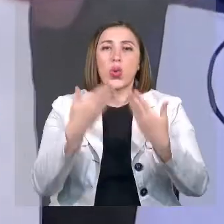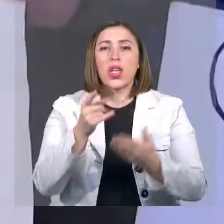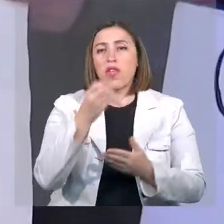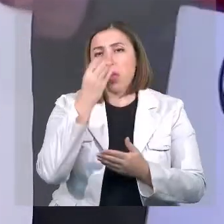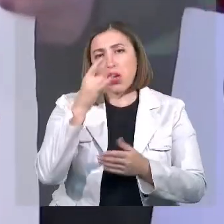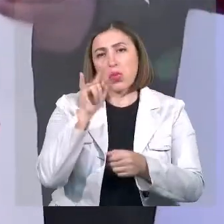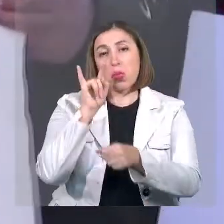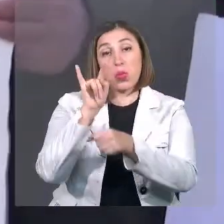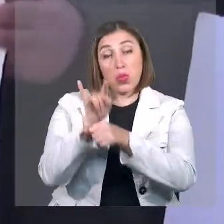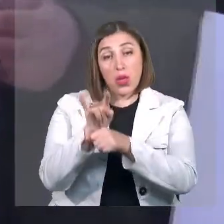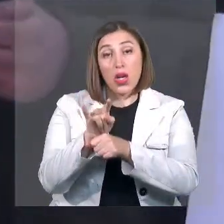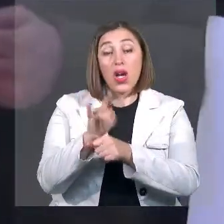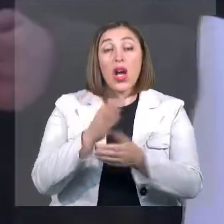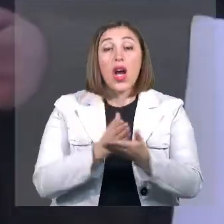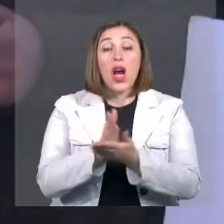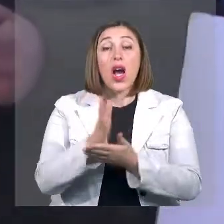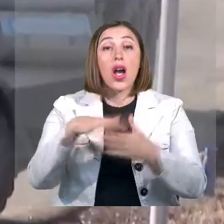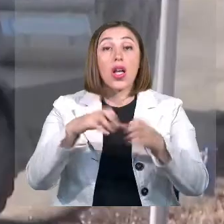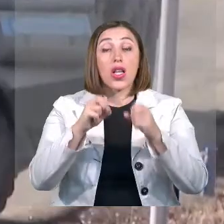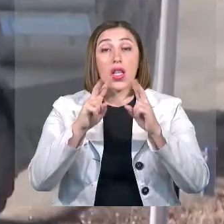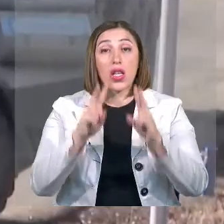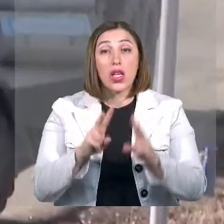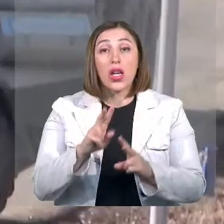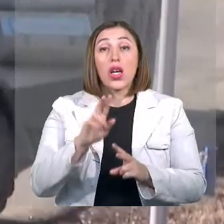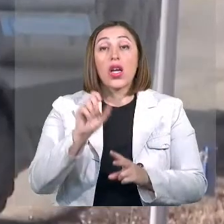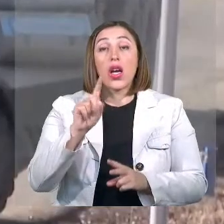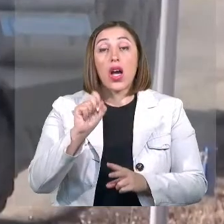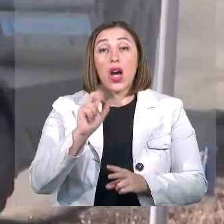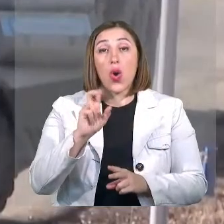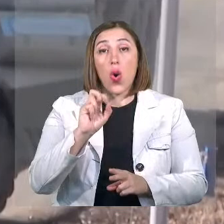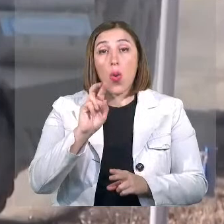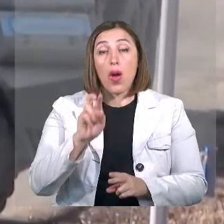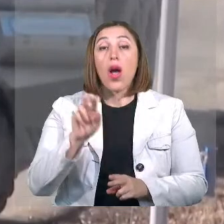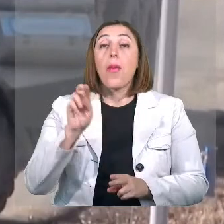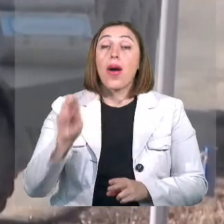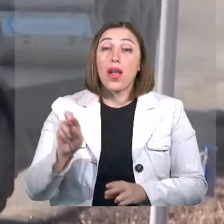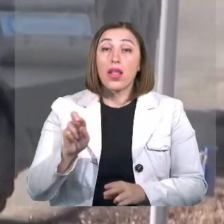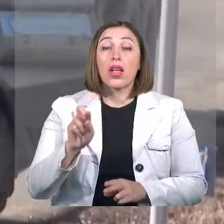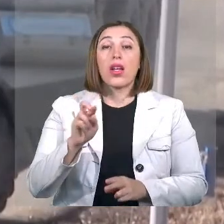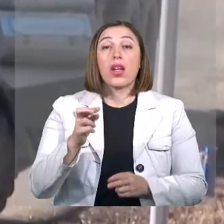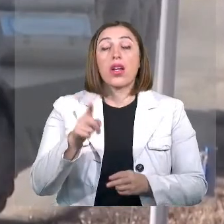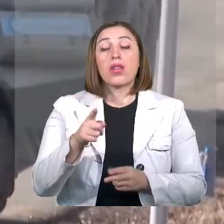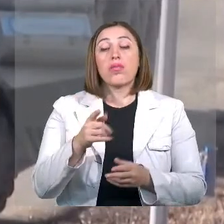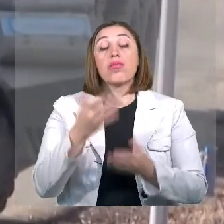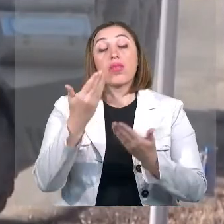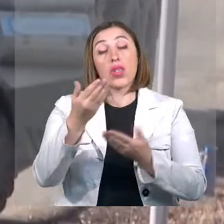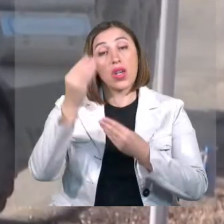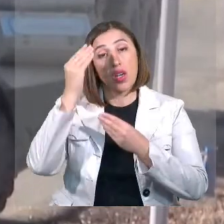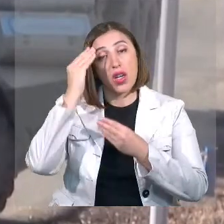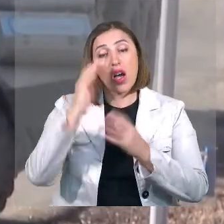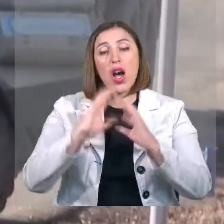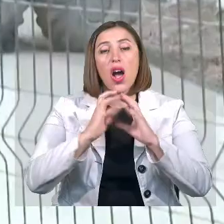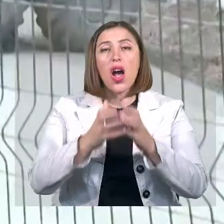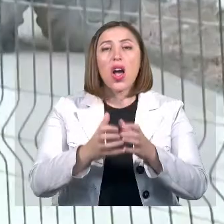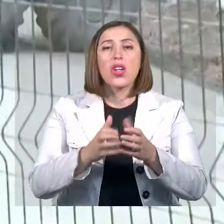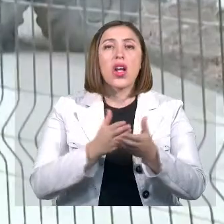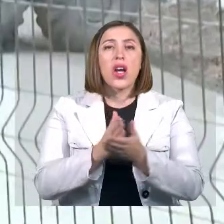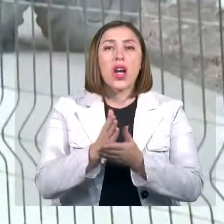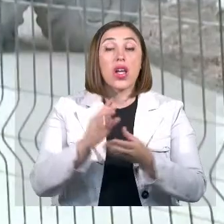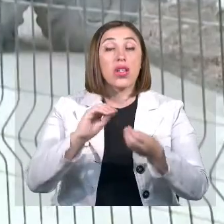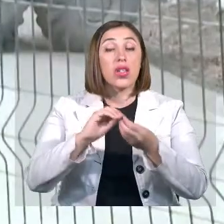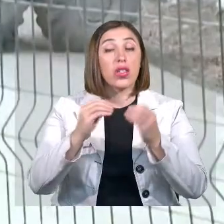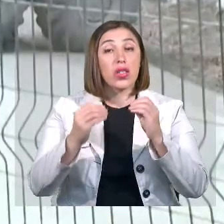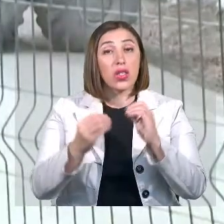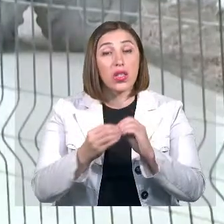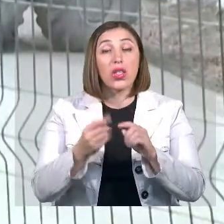չեն թողնում։ Քաղաքական վերլուծաբան Հակոբ Բադալյանի համոզմամբ Արցախն այսօր հայտնվել է աշխարհաքաղաքական շահերի բախման կենտրոնում, և